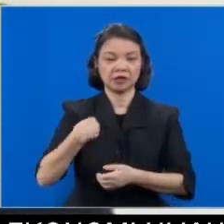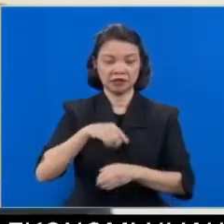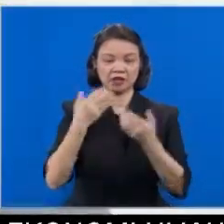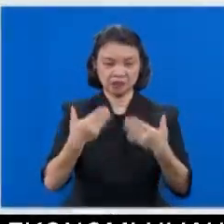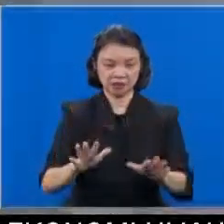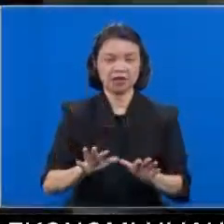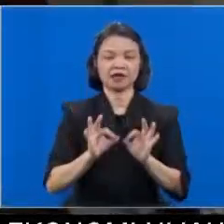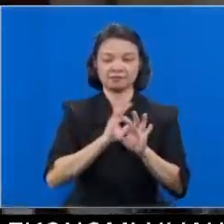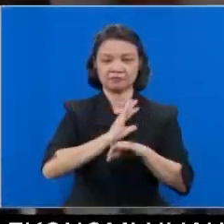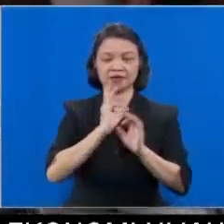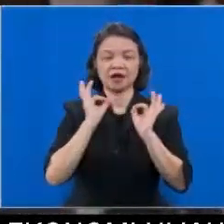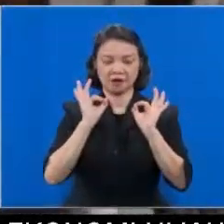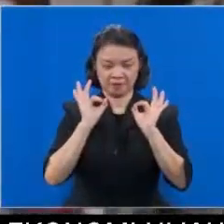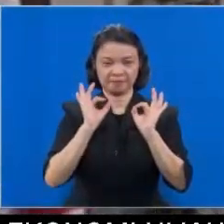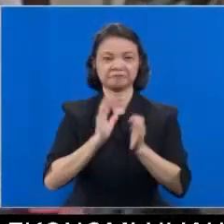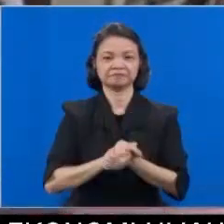kekeluargaan.